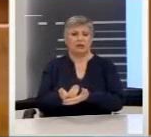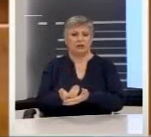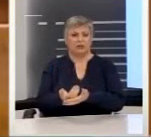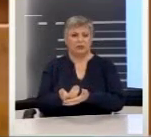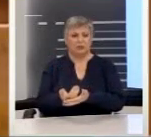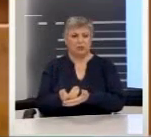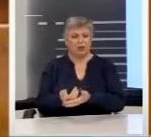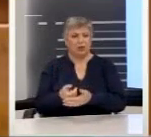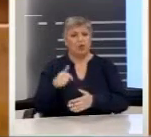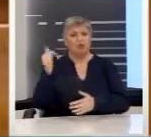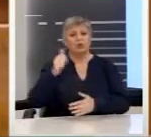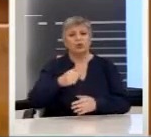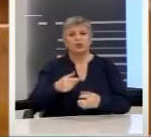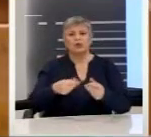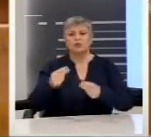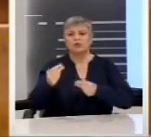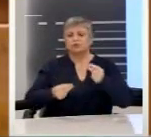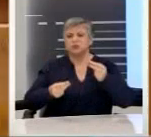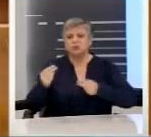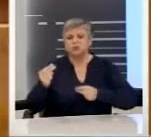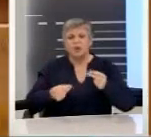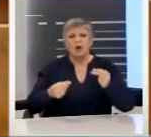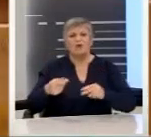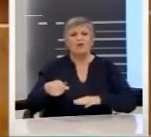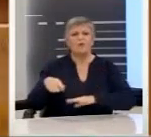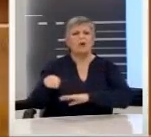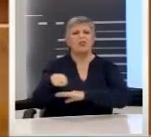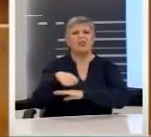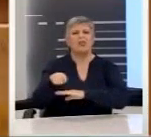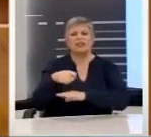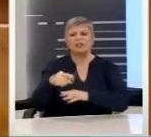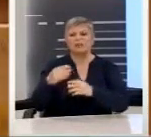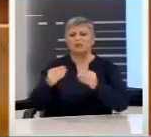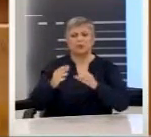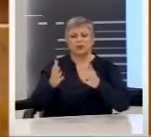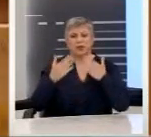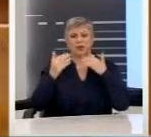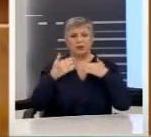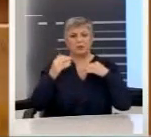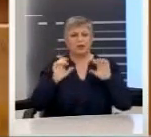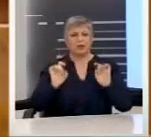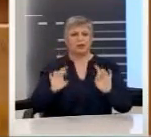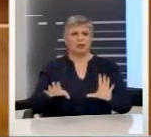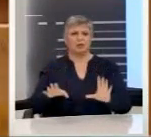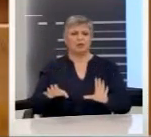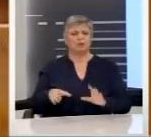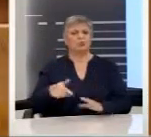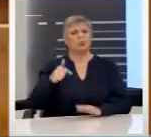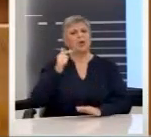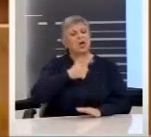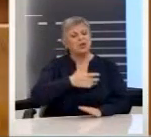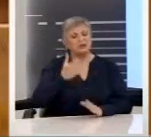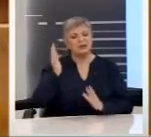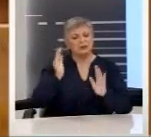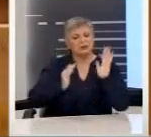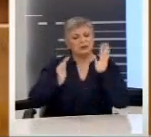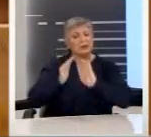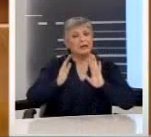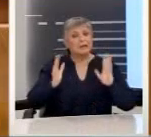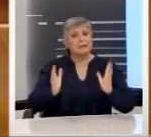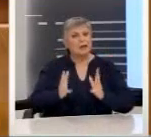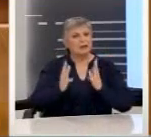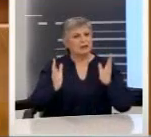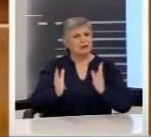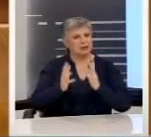καμία δικαστική κρίση, ούτε καμία απόφαση κανός δικαστικού λειτουργού. Θα έλεγα ότι έχετε, βρε αδερφέ, μία υπόνοια ότι κάτι μπορεί να συνέβη. Επειδή ο